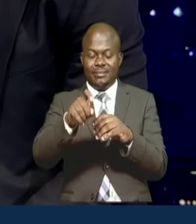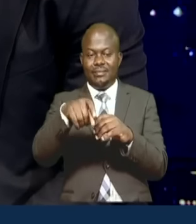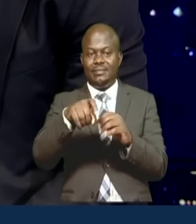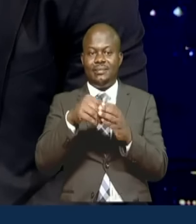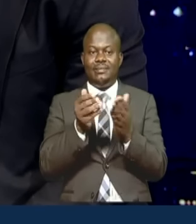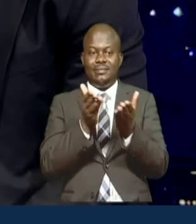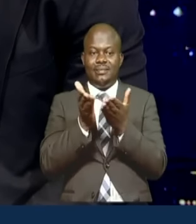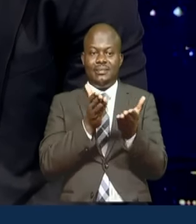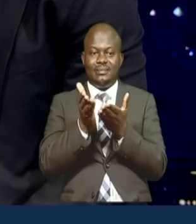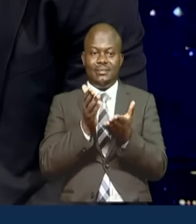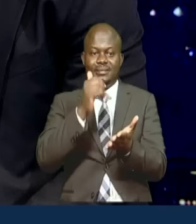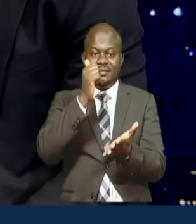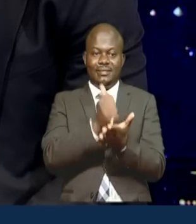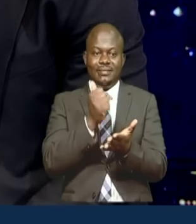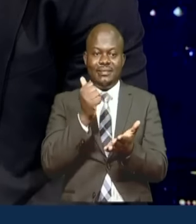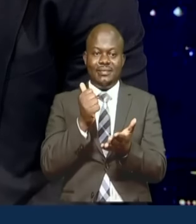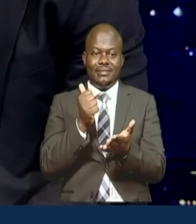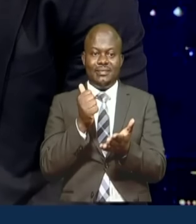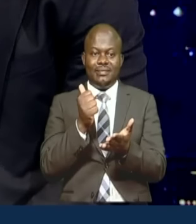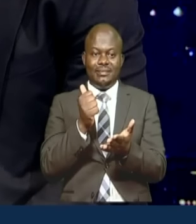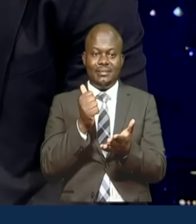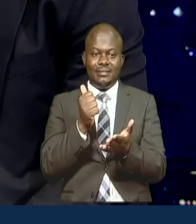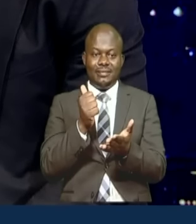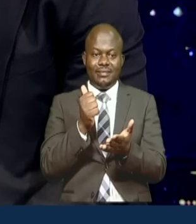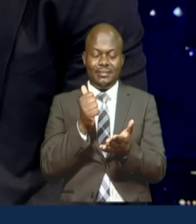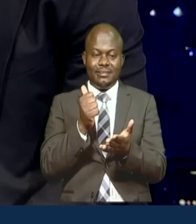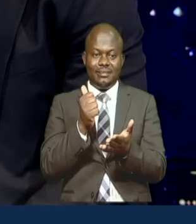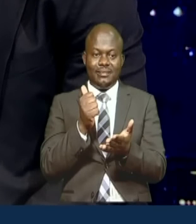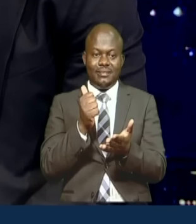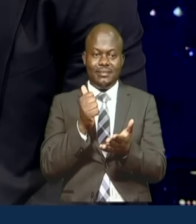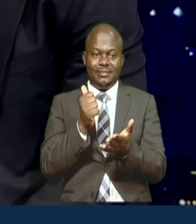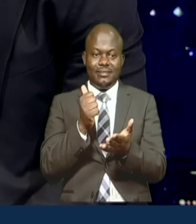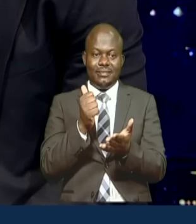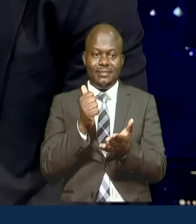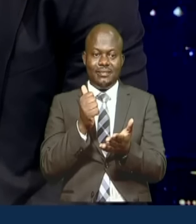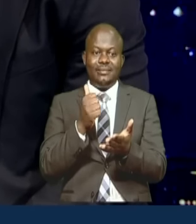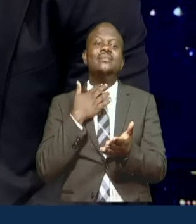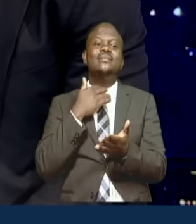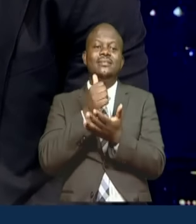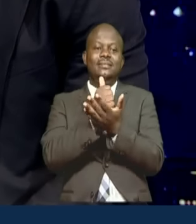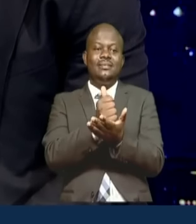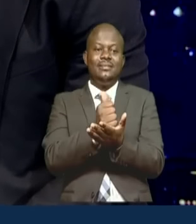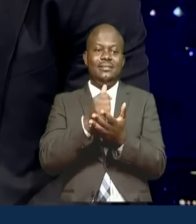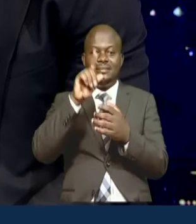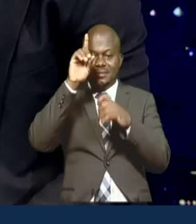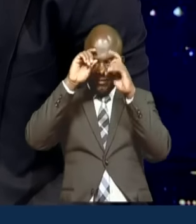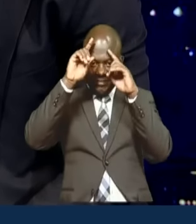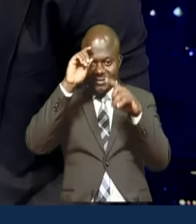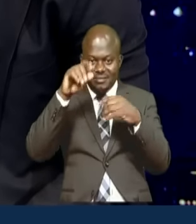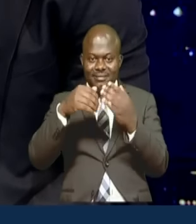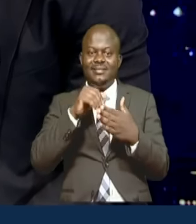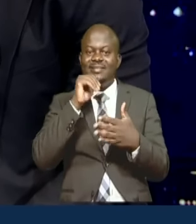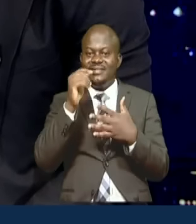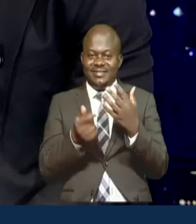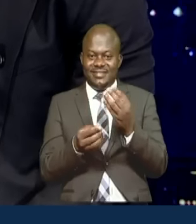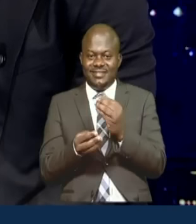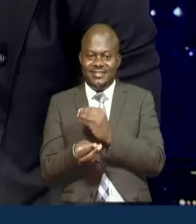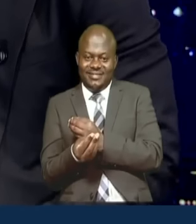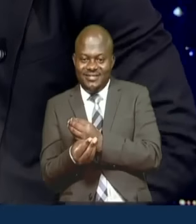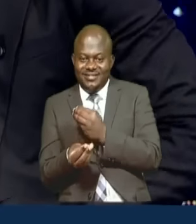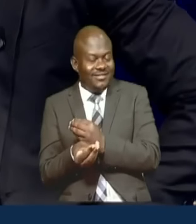serivisi nyine yo gushyirirwamo viza. Ngiye ashaka kumfasha, njye nibaza ese